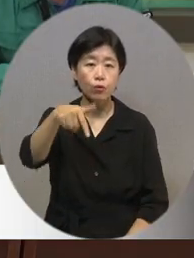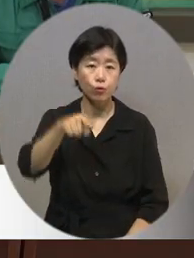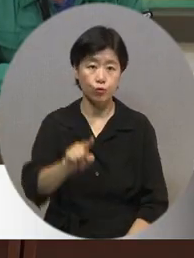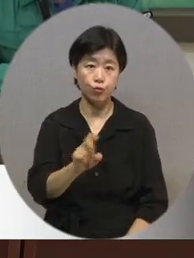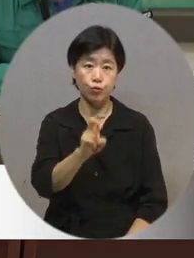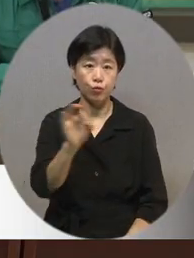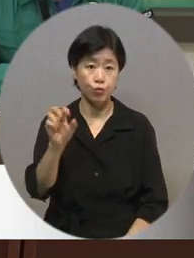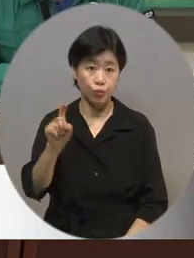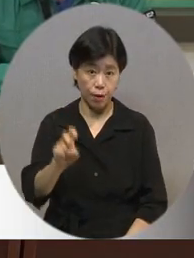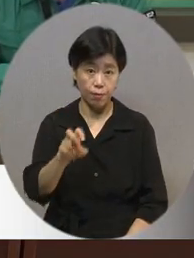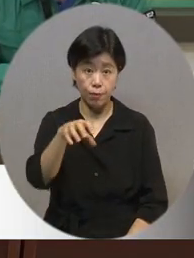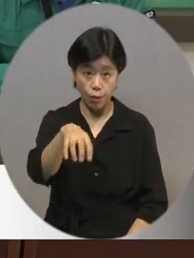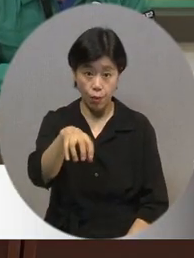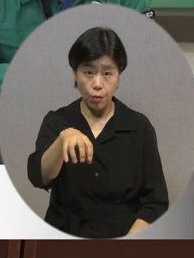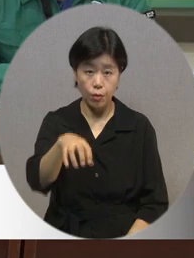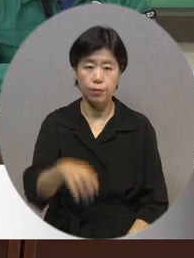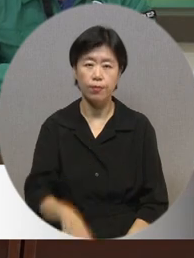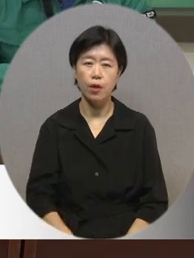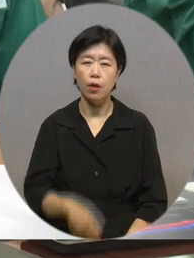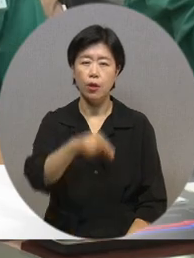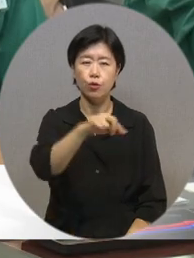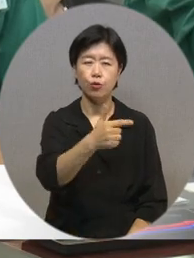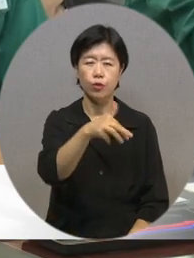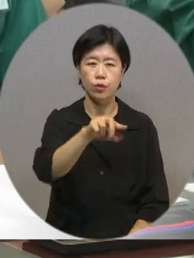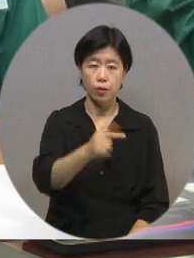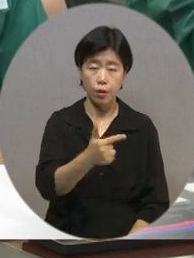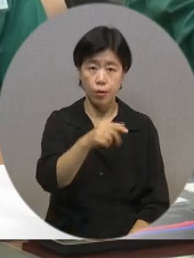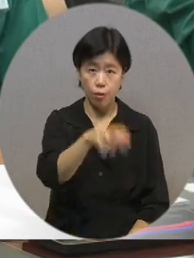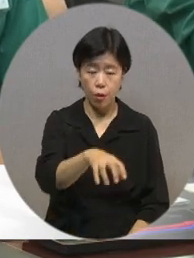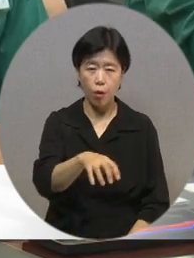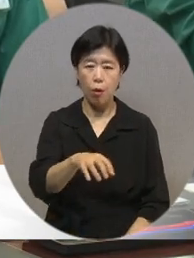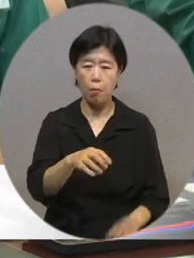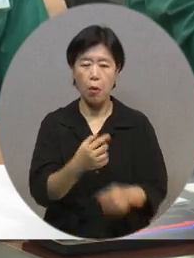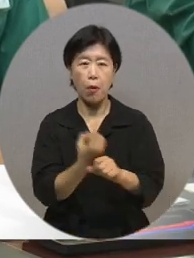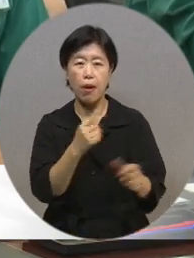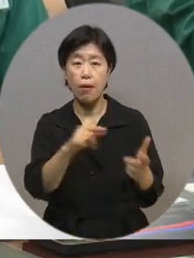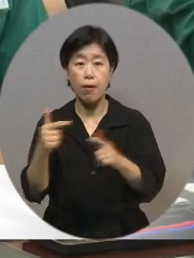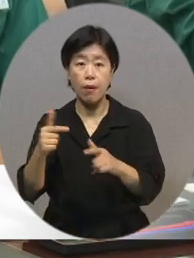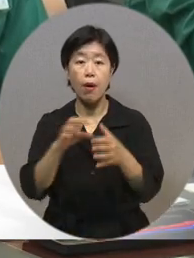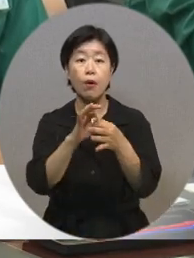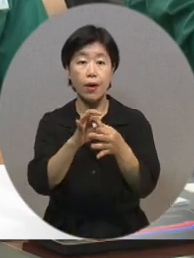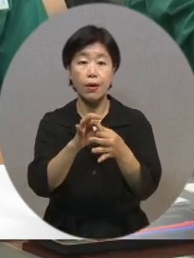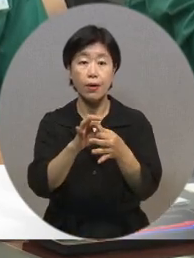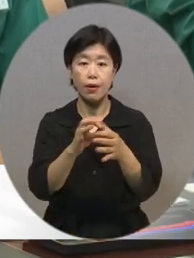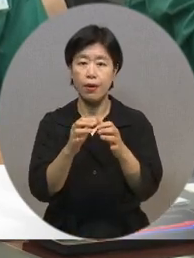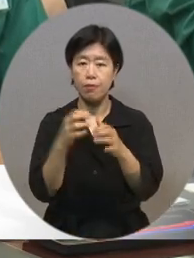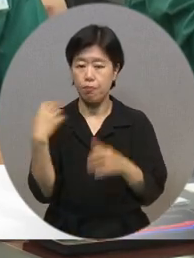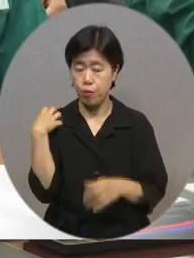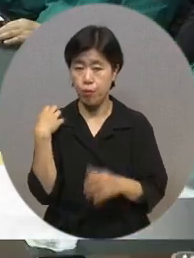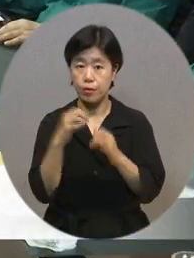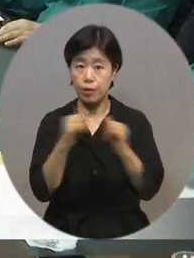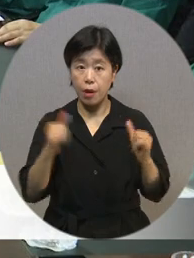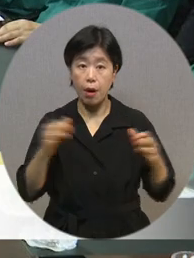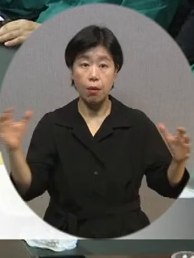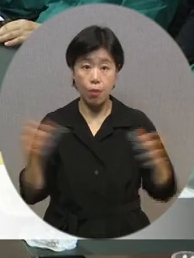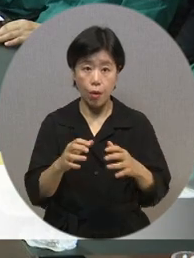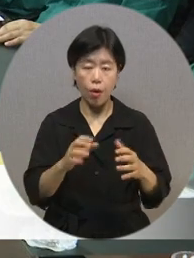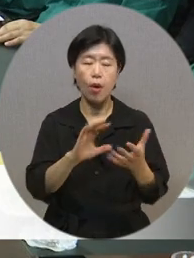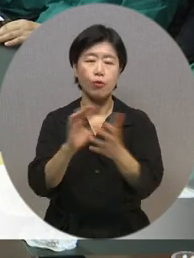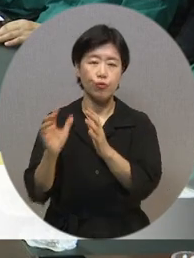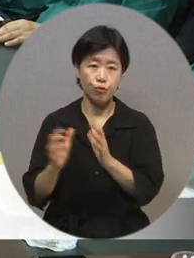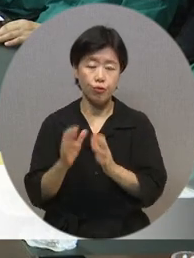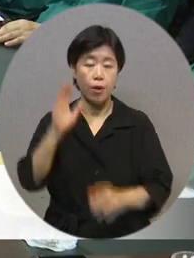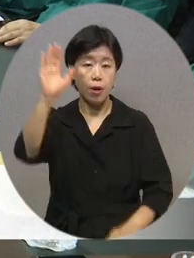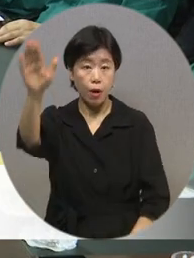후보지로 선정된 순천시, 화순군, 강진군 시장 및 군수와 면담을 갖고 가뭄 대책과 향후